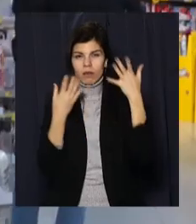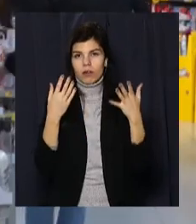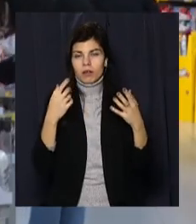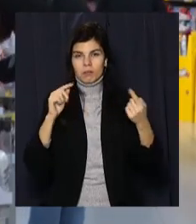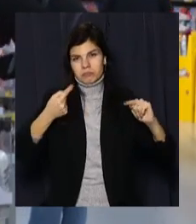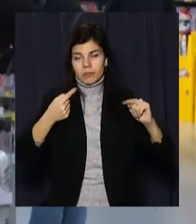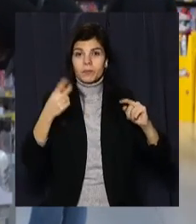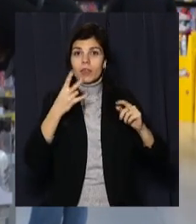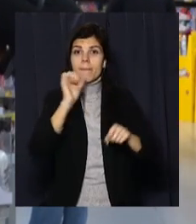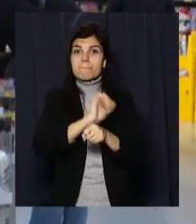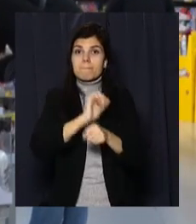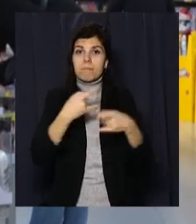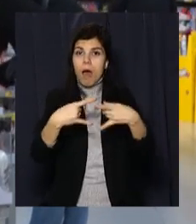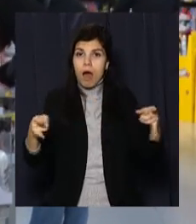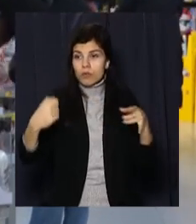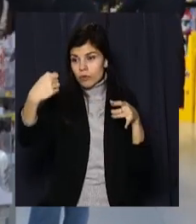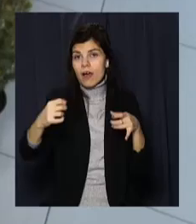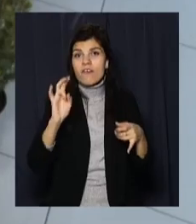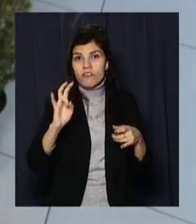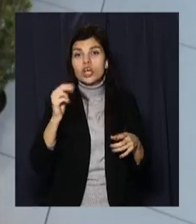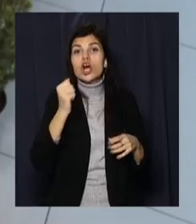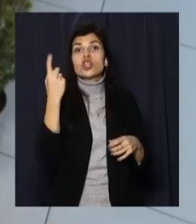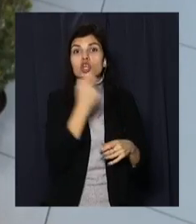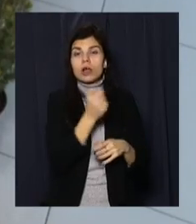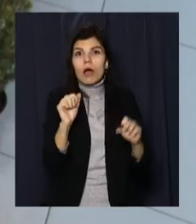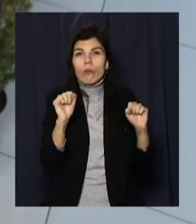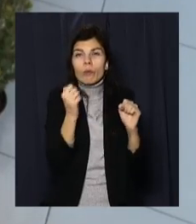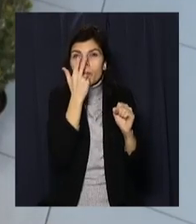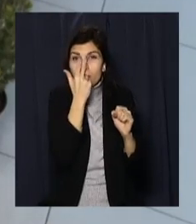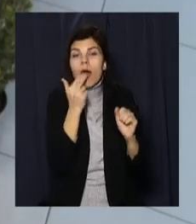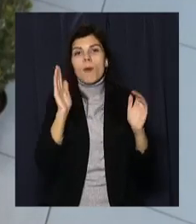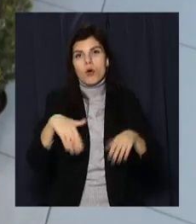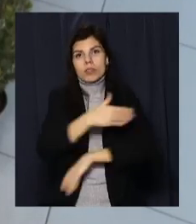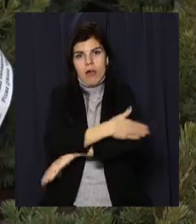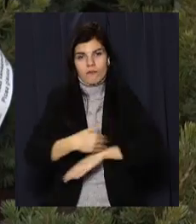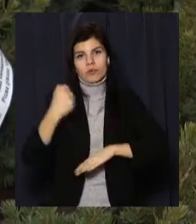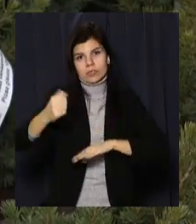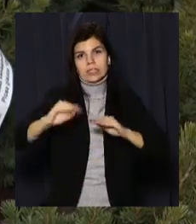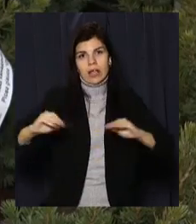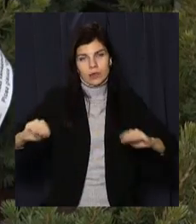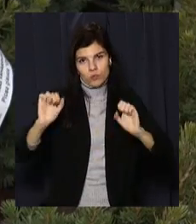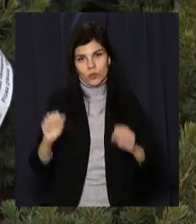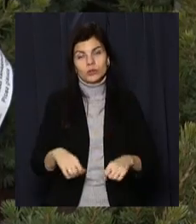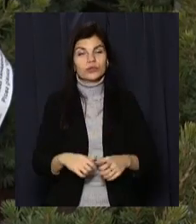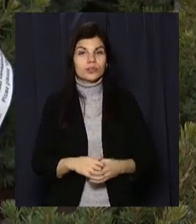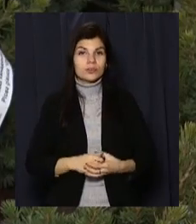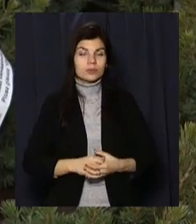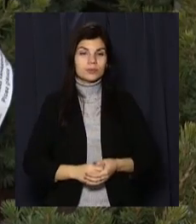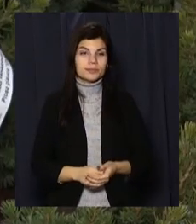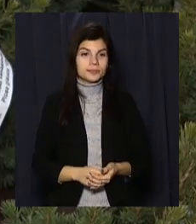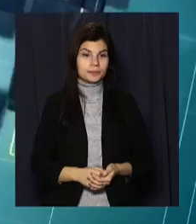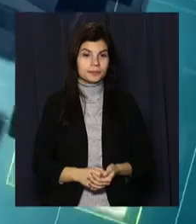спочатку помістіть його на балконі і лише за тиждень виносьте на вулицю. Марія Трибушенко, Сергій Макаров та Василь Самовар. Open News,